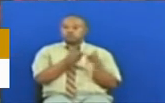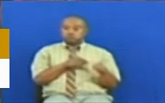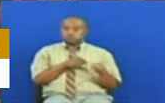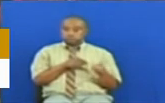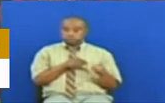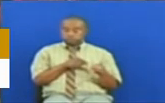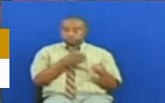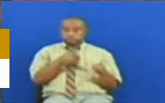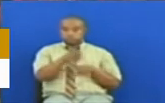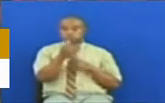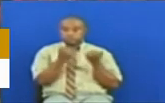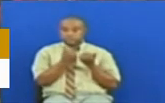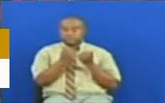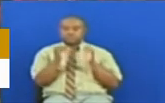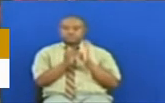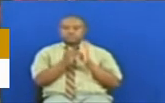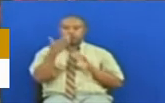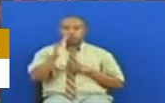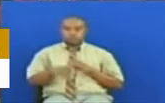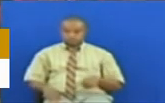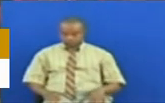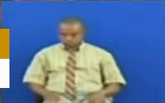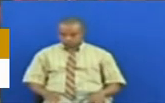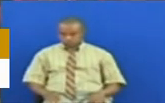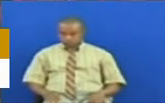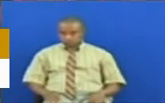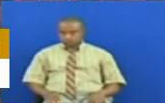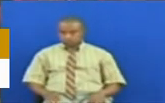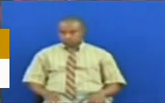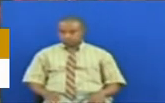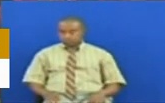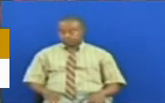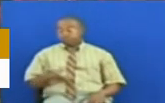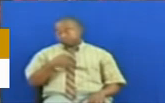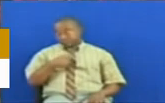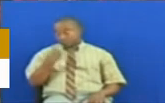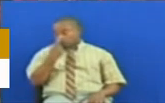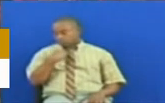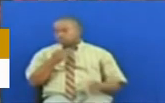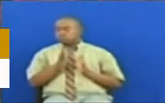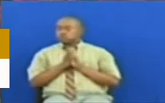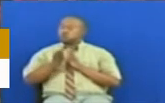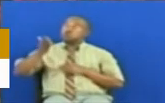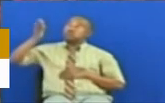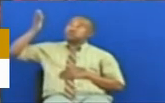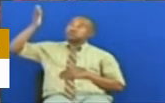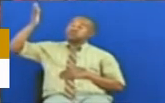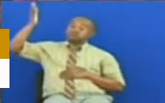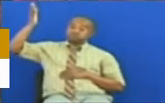sana. Mheshimiwa Speaker, awali ya yote nimshukuru Mwenyezi Mungu mwingi wa rehema